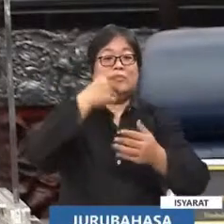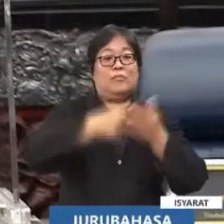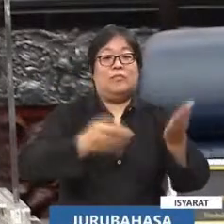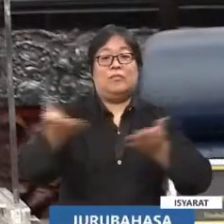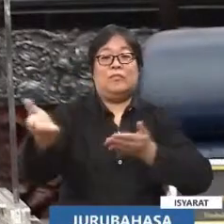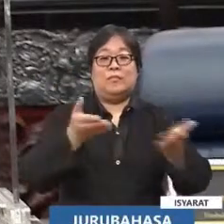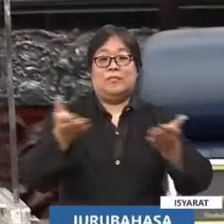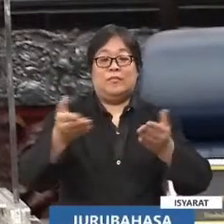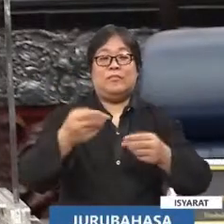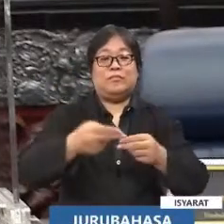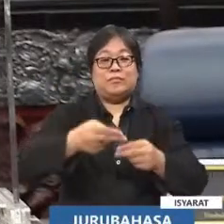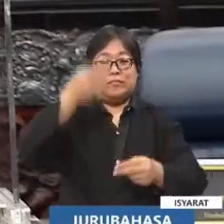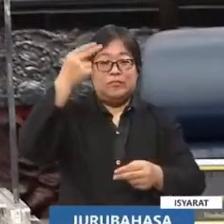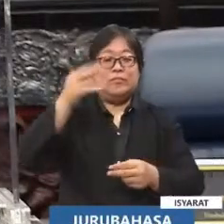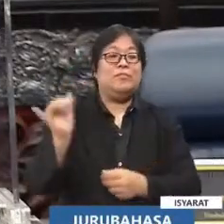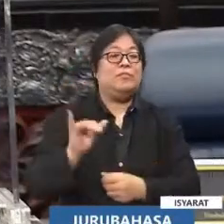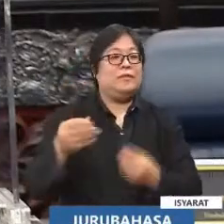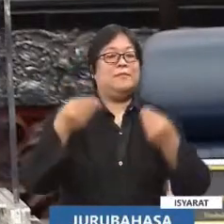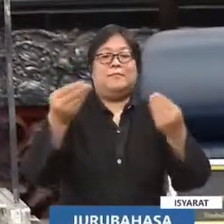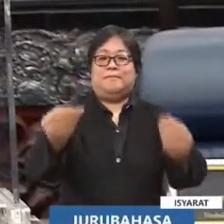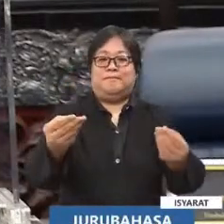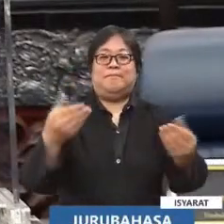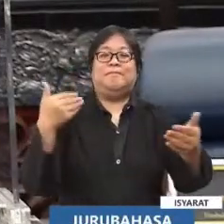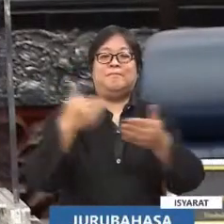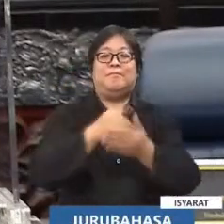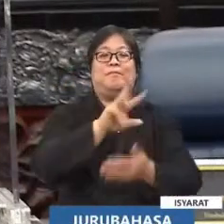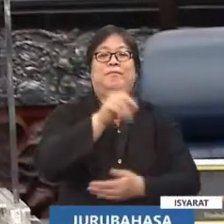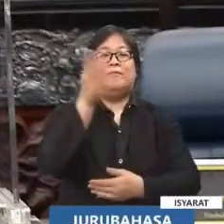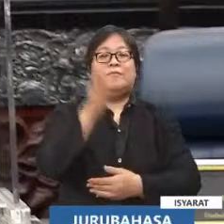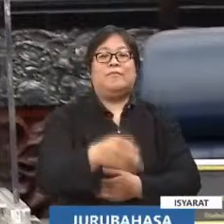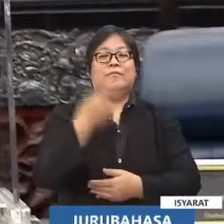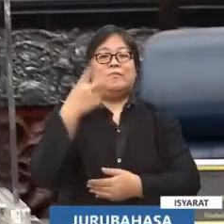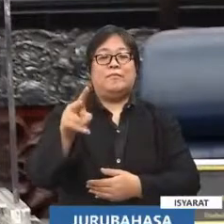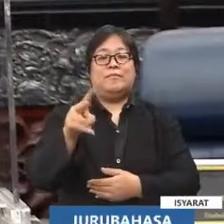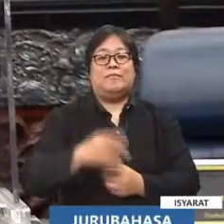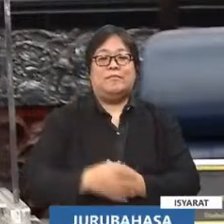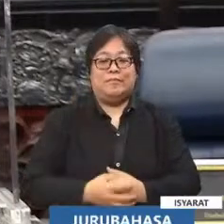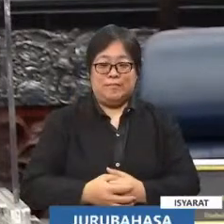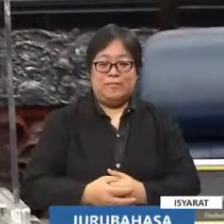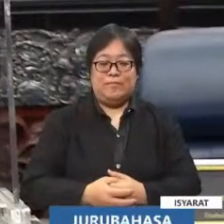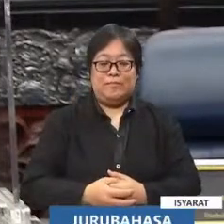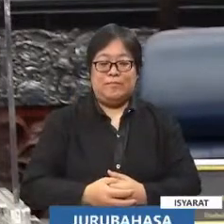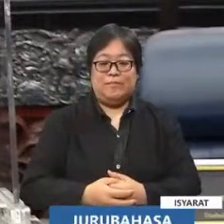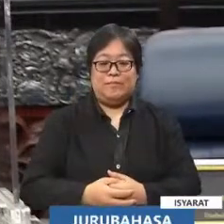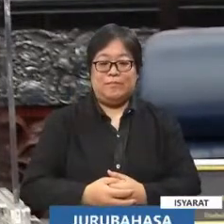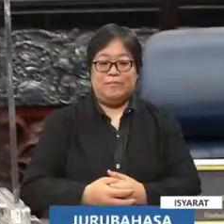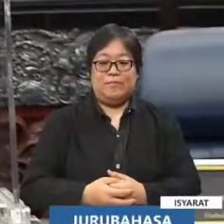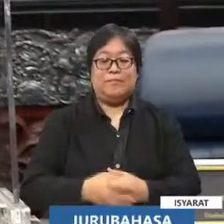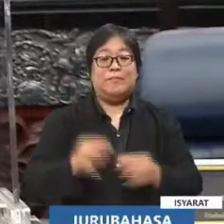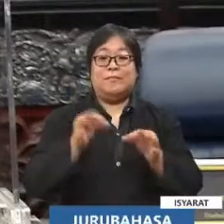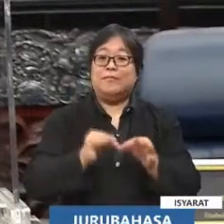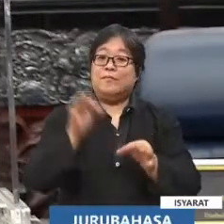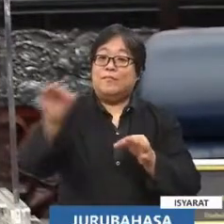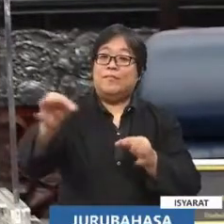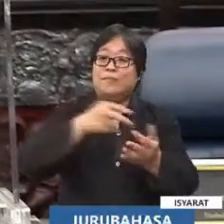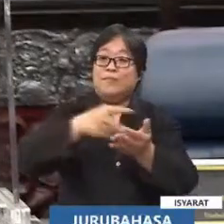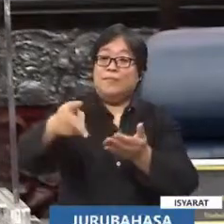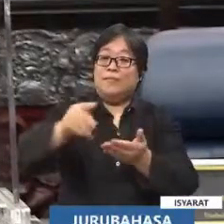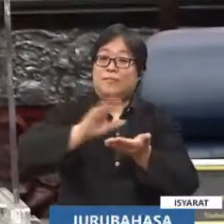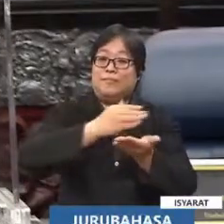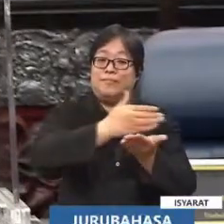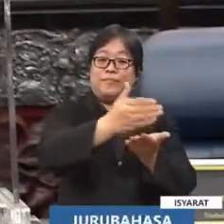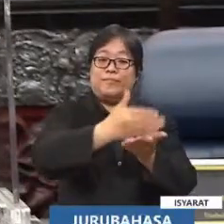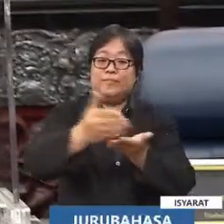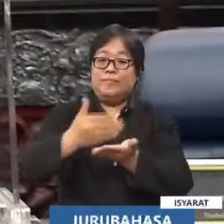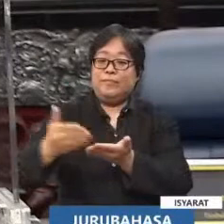perkhidmatan kepada pengusaha hotel juga diberikan sehingga 31 Disember iaitu oleh custom. Penangguhan pembayaran ansuran